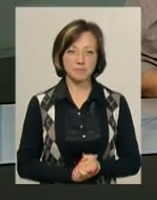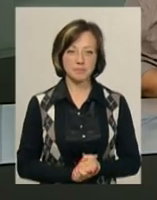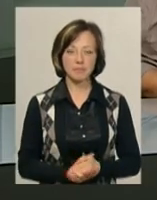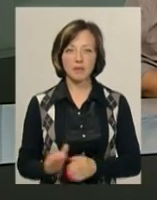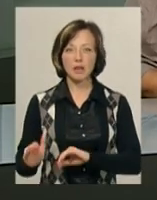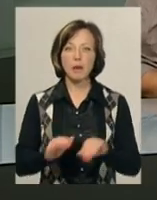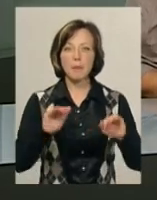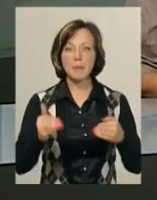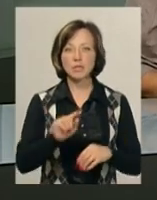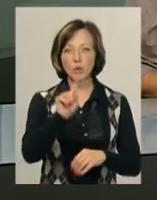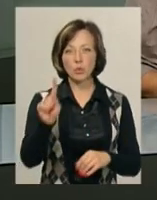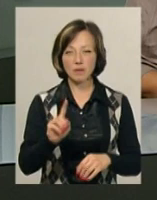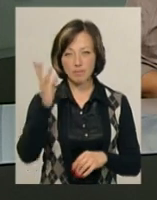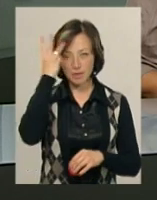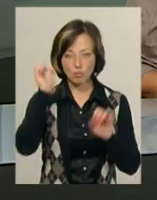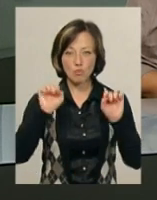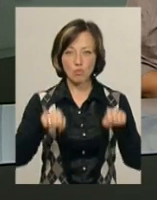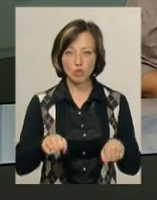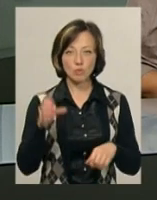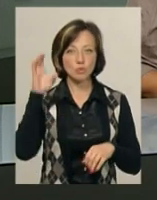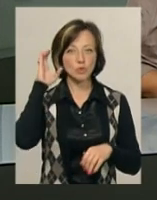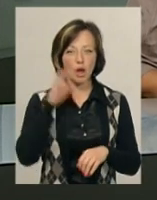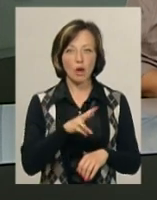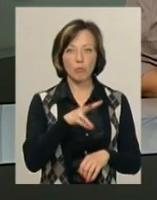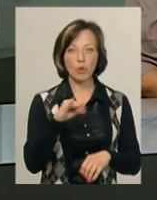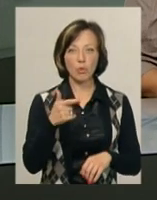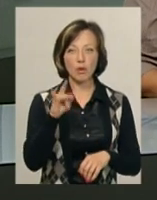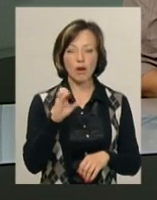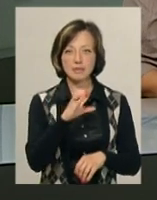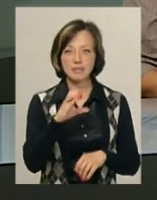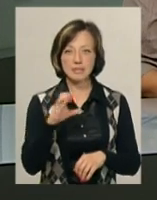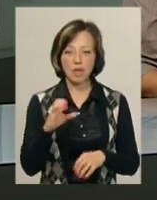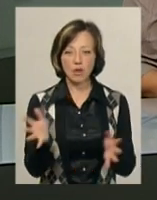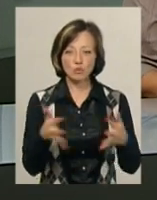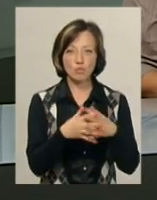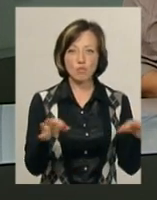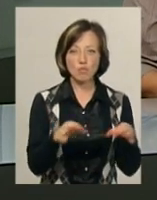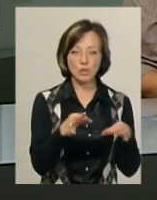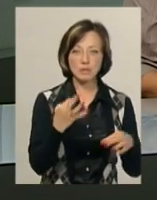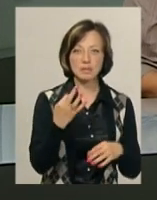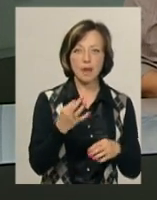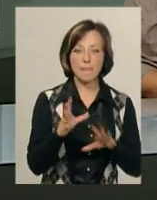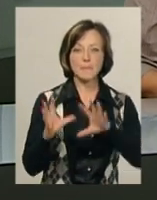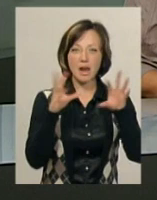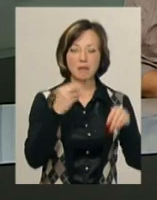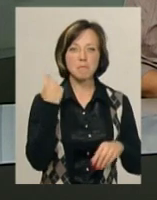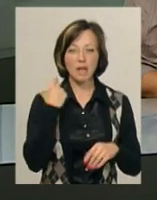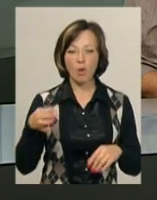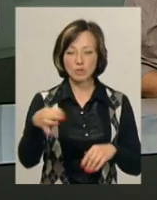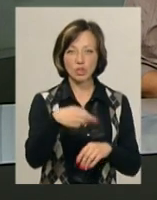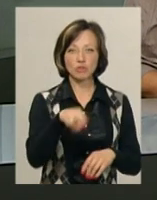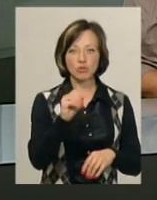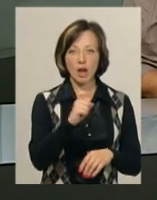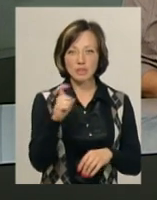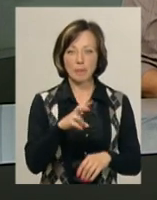Менш ніж за годину у Хмельницькому можна буде послухати блюграс. Це суміш музики іммігрантів із британських островів, а також джазу